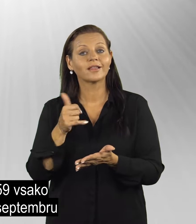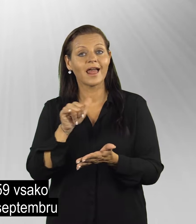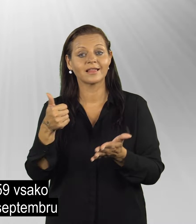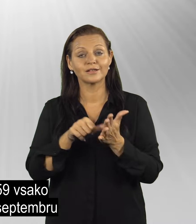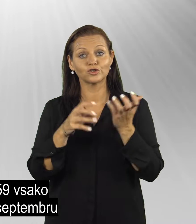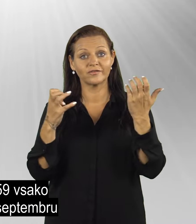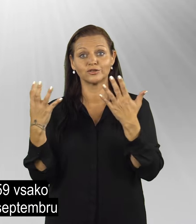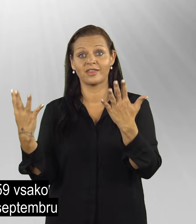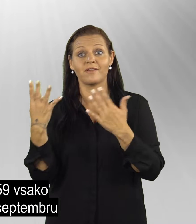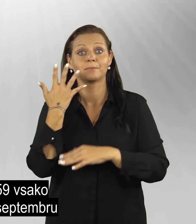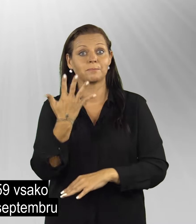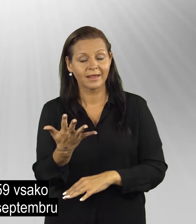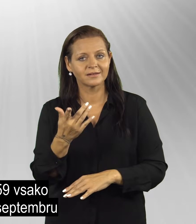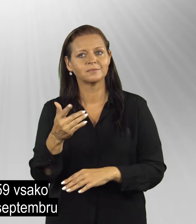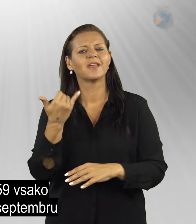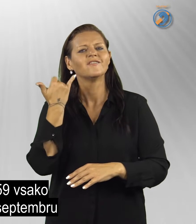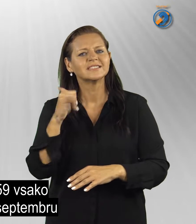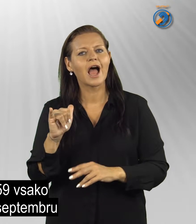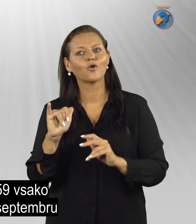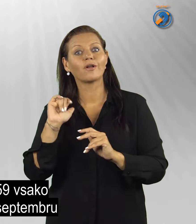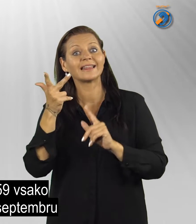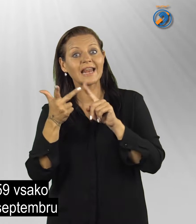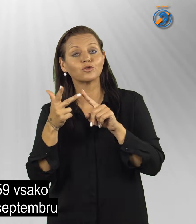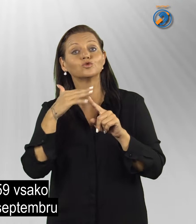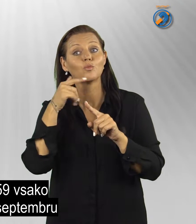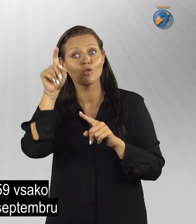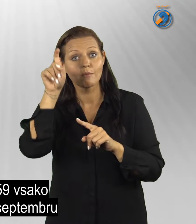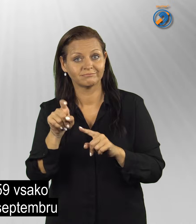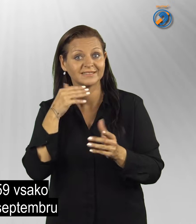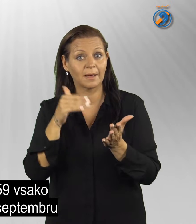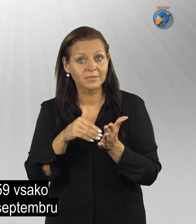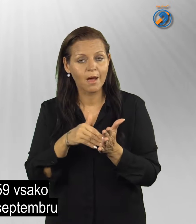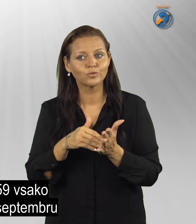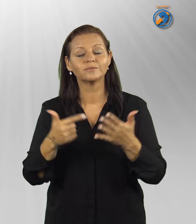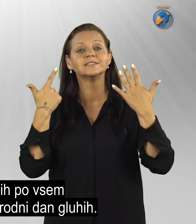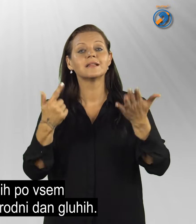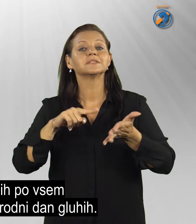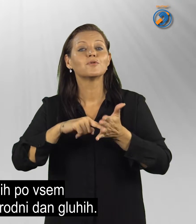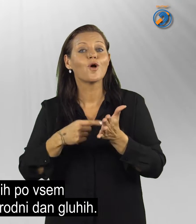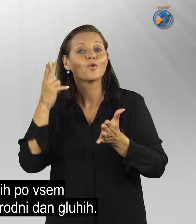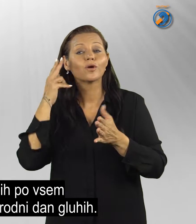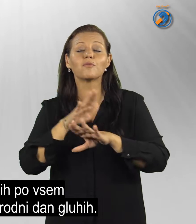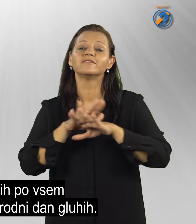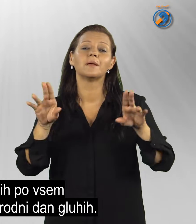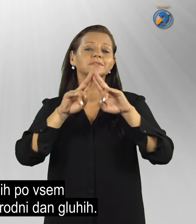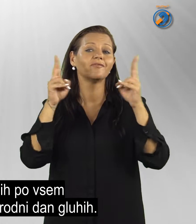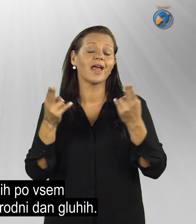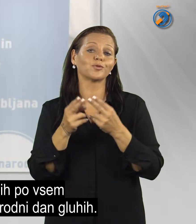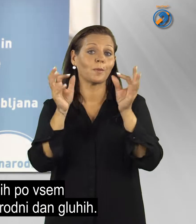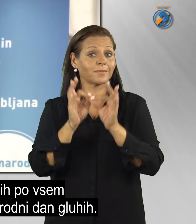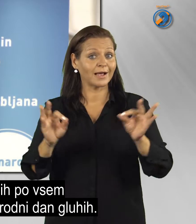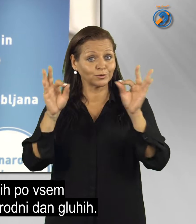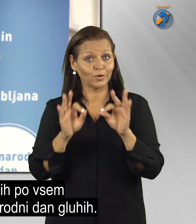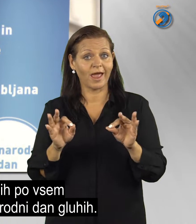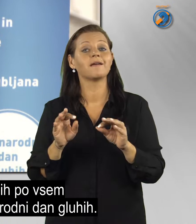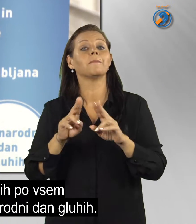Že od leta 1959, vsako tretjo soboto v septembru, 70 milijonov gluhih po vsem svetu